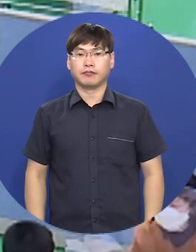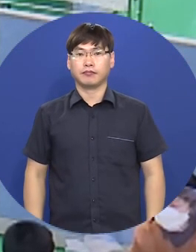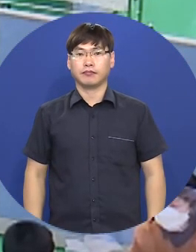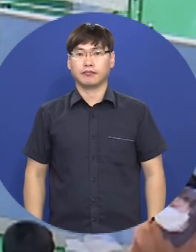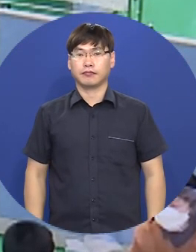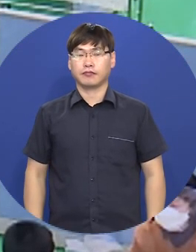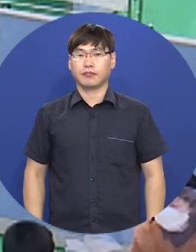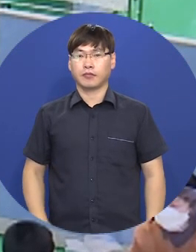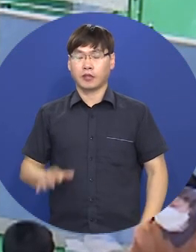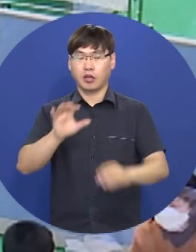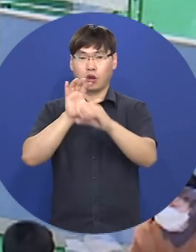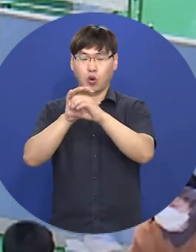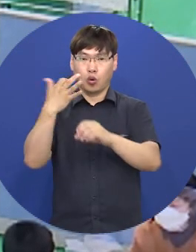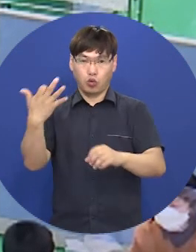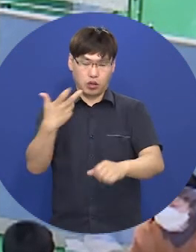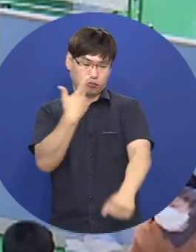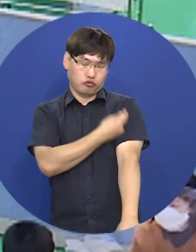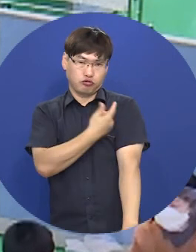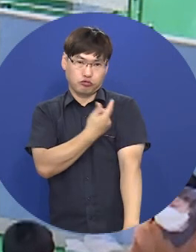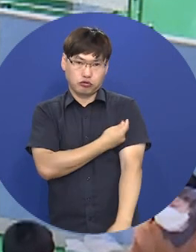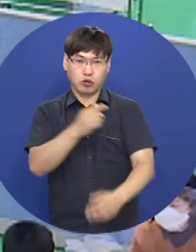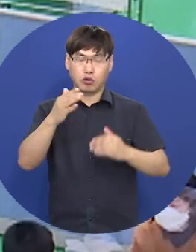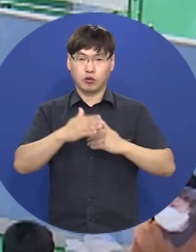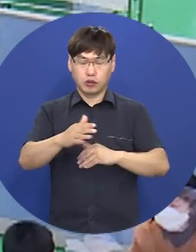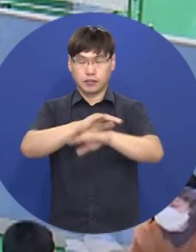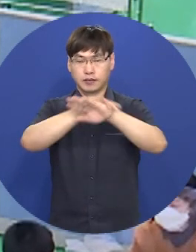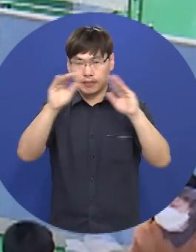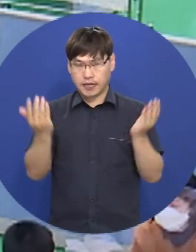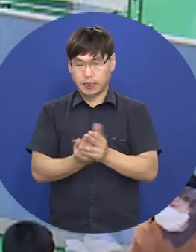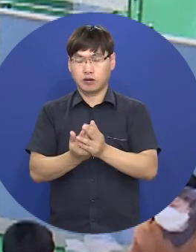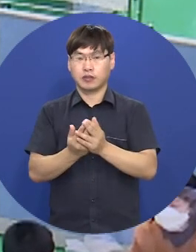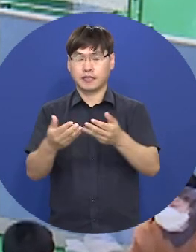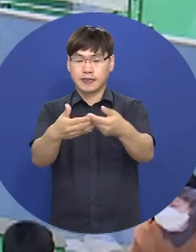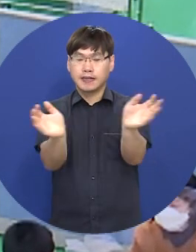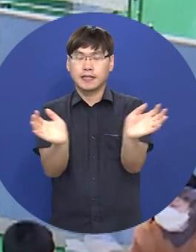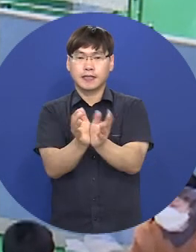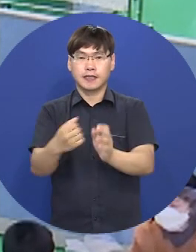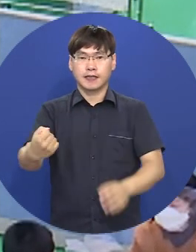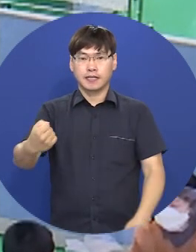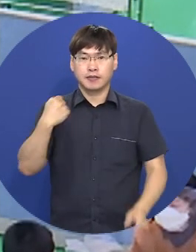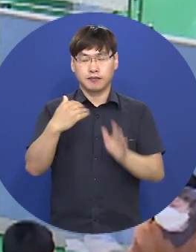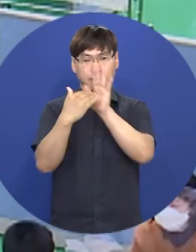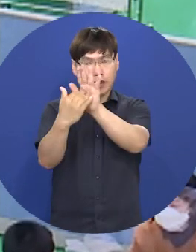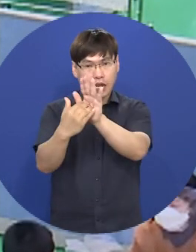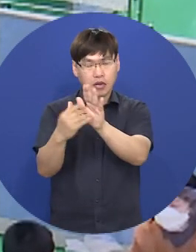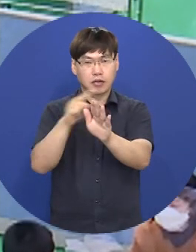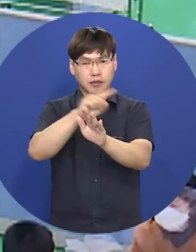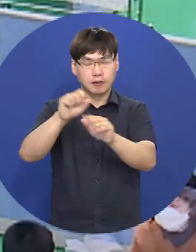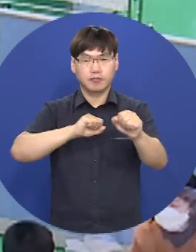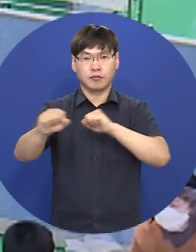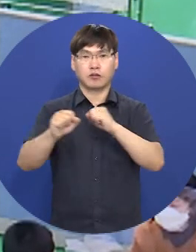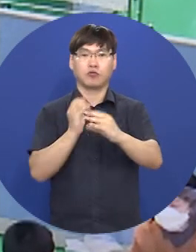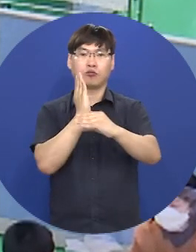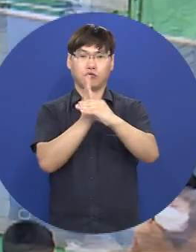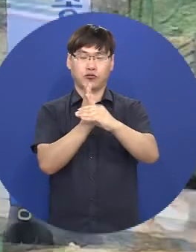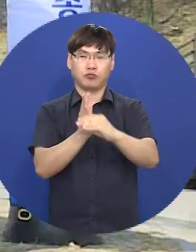우리 군은 코로나19 백신 접종이 순조롭게 진행되며 집단 면역 형성에 속도를 내고 있다고 밝혔습니다.